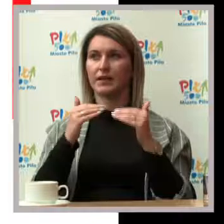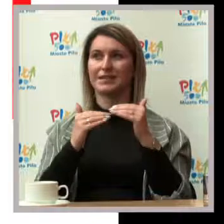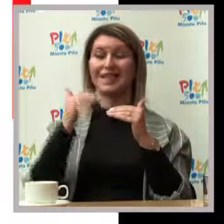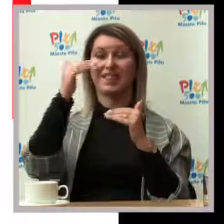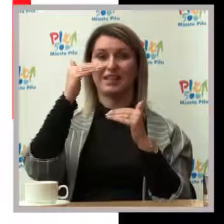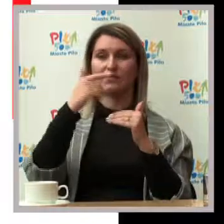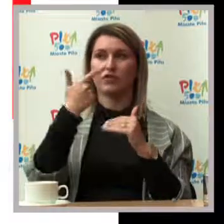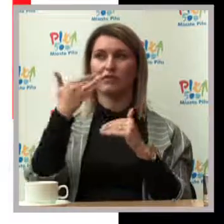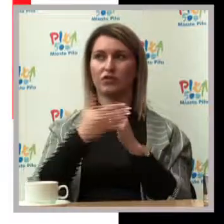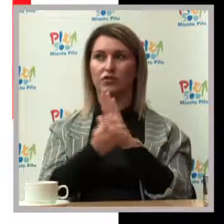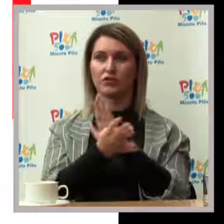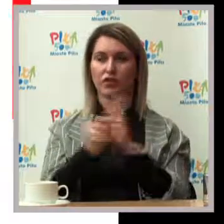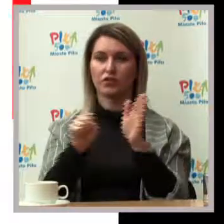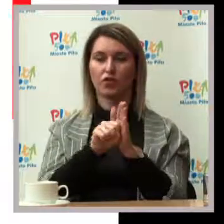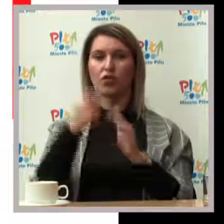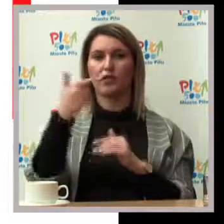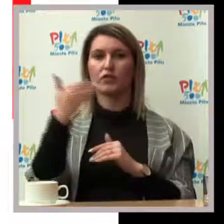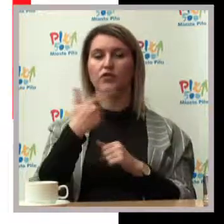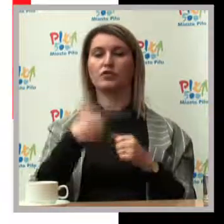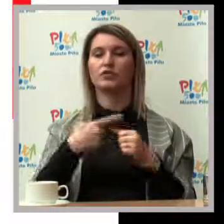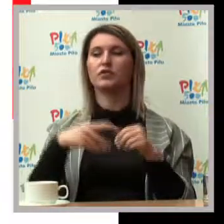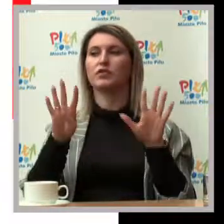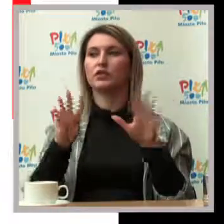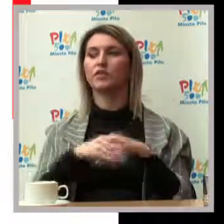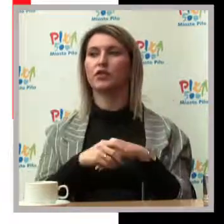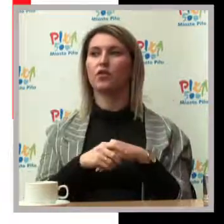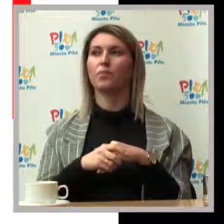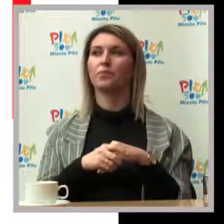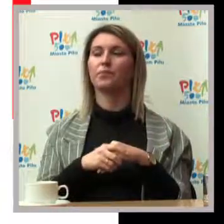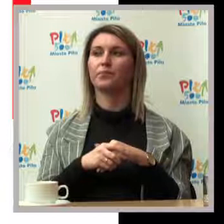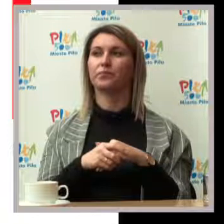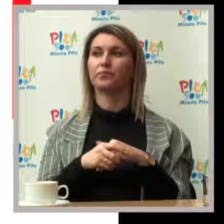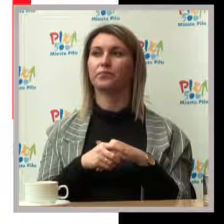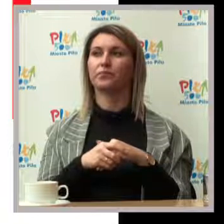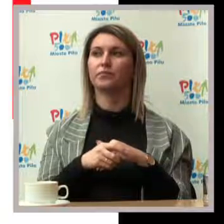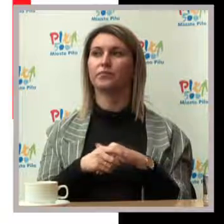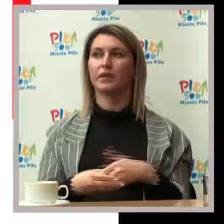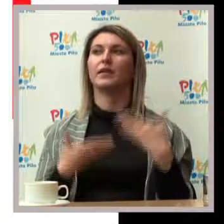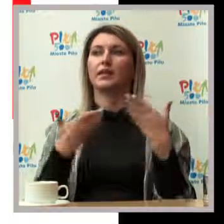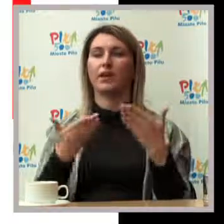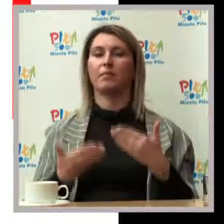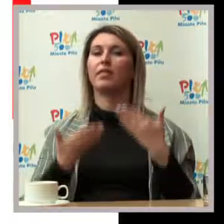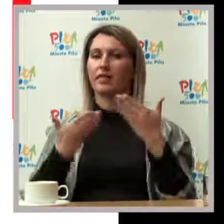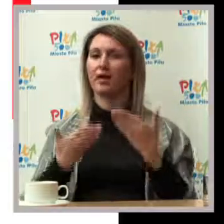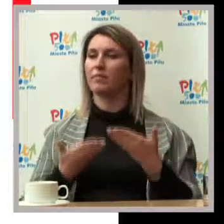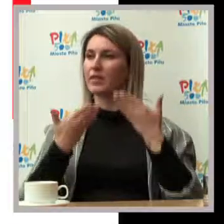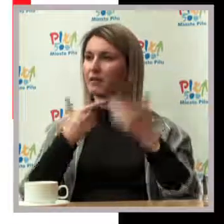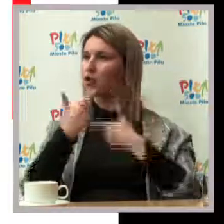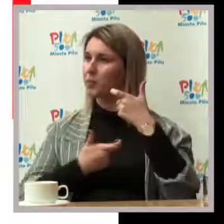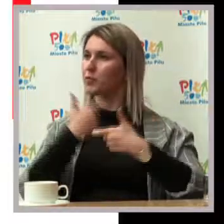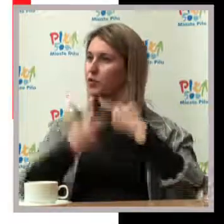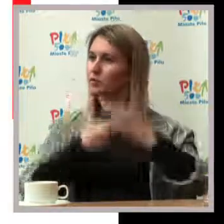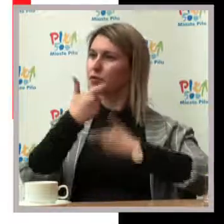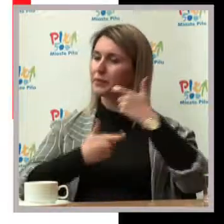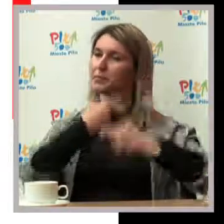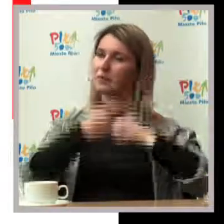2019-2029. Tak jak mówiłam na początku, do roku 2029 planujemy nadwyżki budżetowe i są one